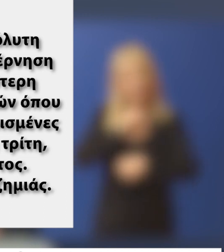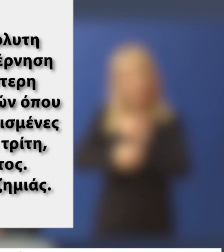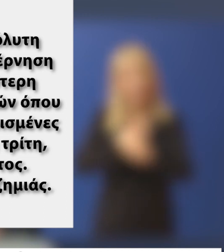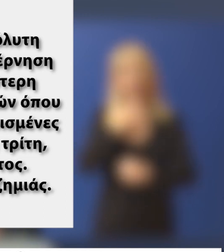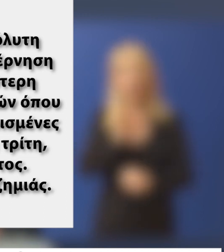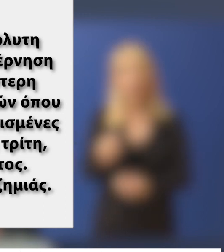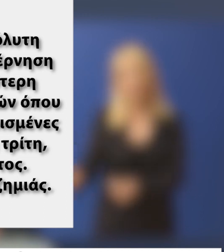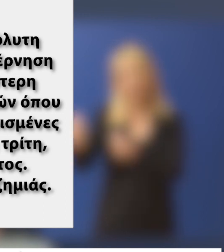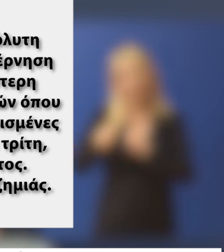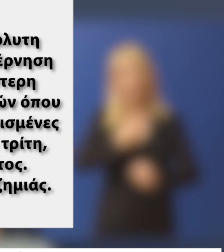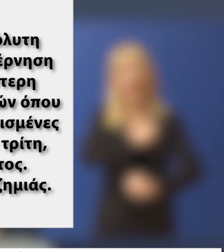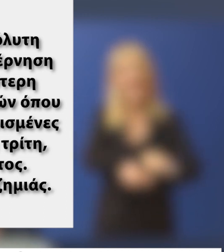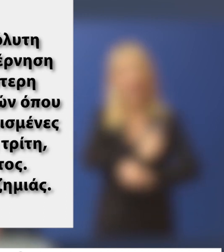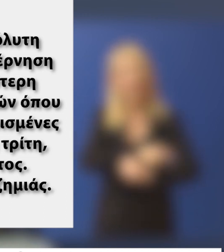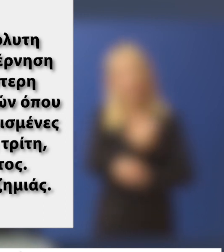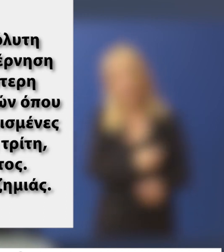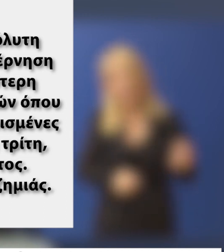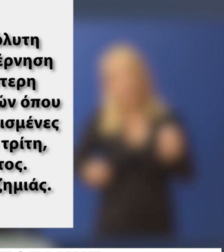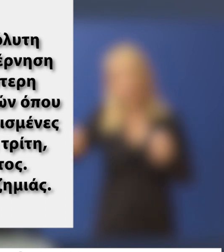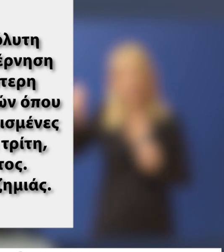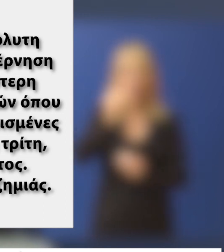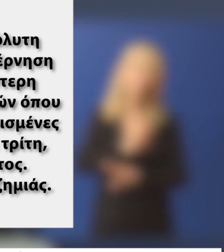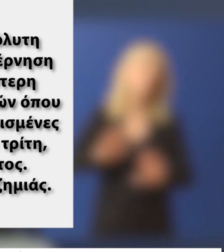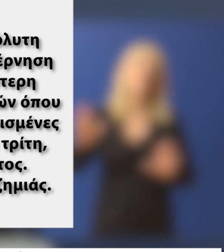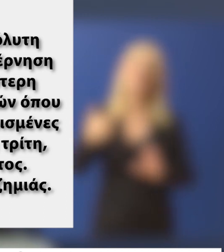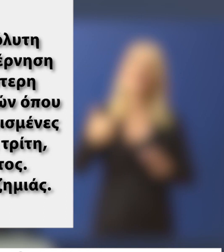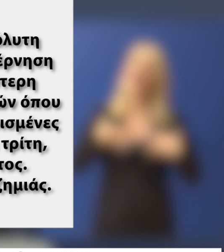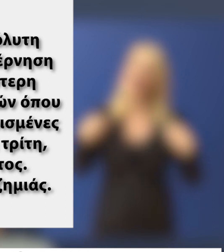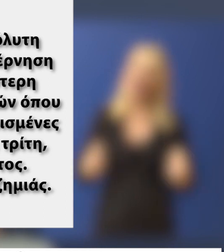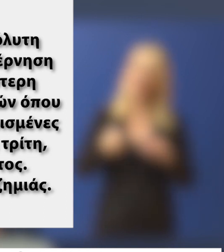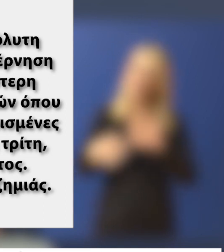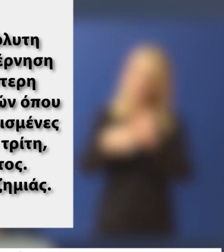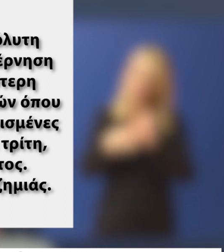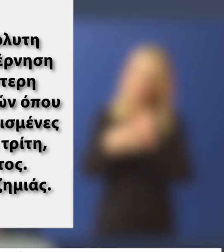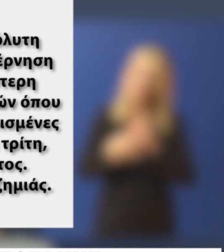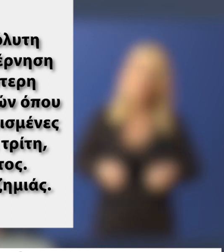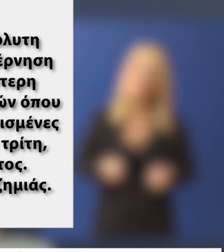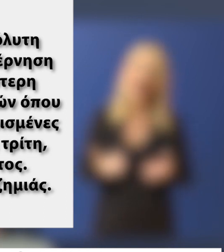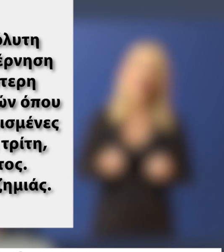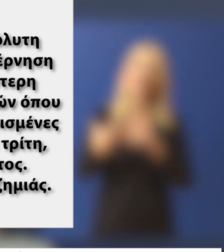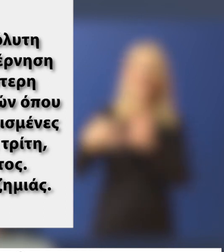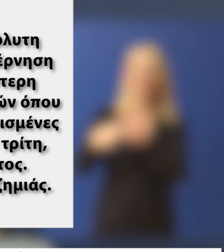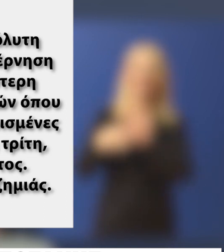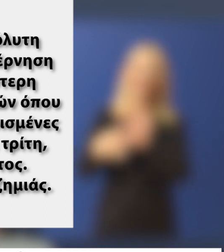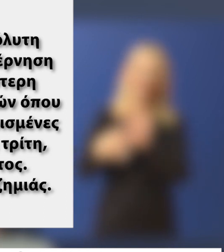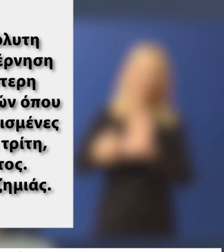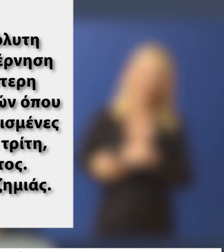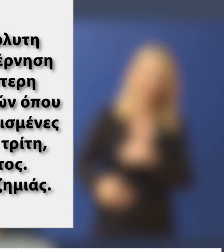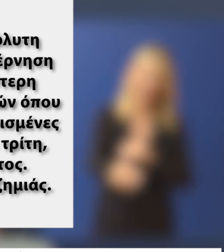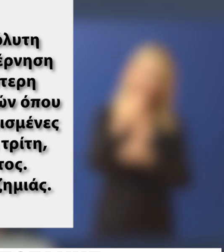είχαμε απώλειες αλλά ήταν σχετικά περιορισμένες και θα καταβληθούν οι αποζημιώσεις και τρίτη η προστασία του φυσικού